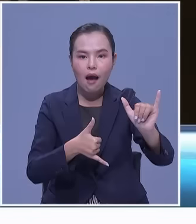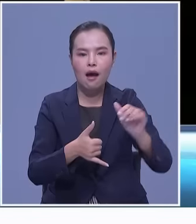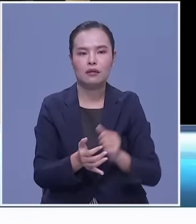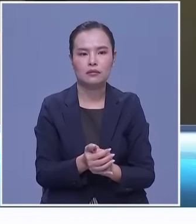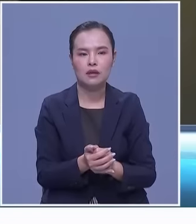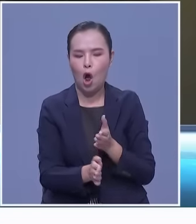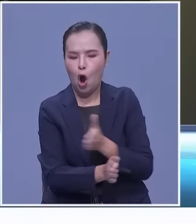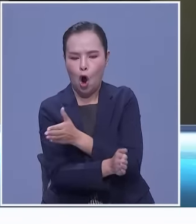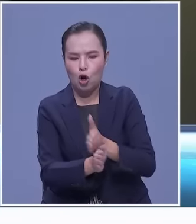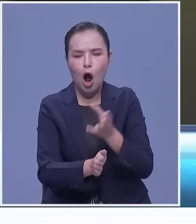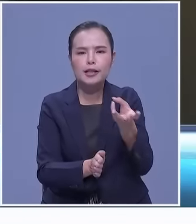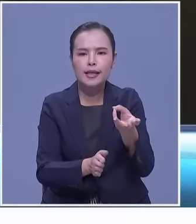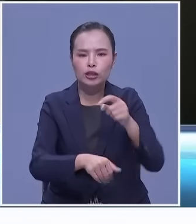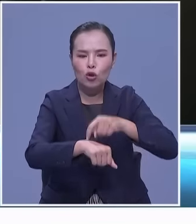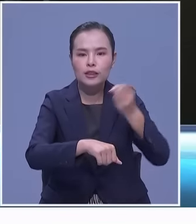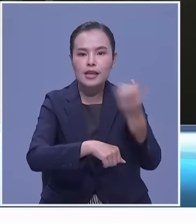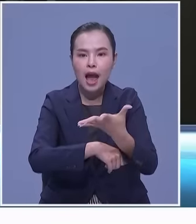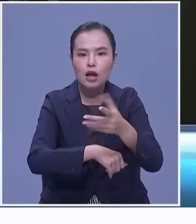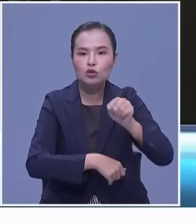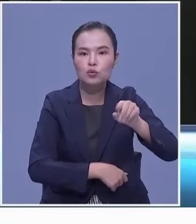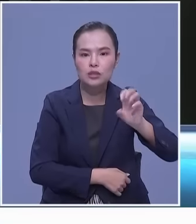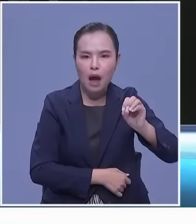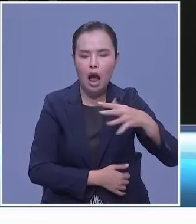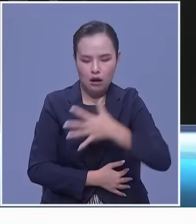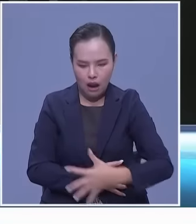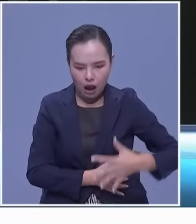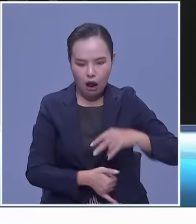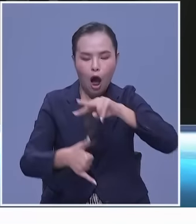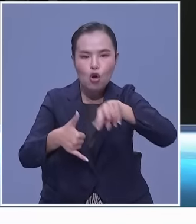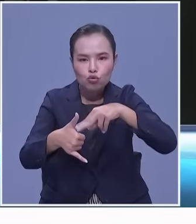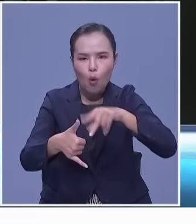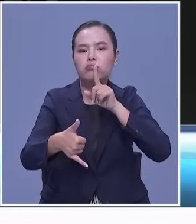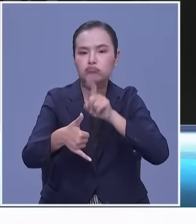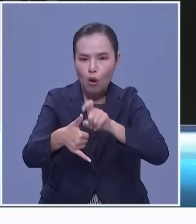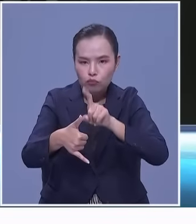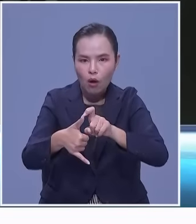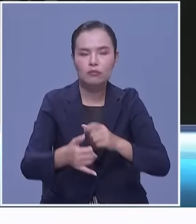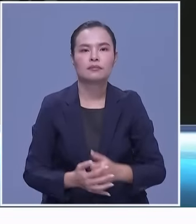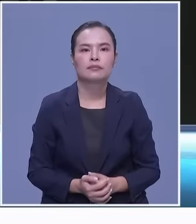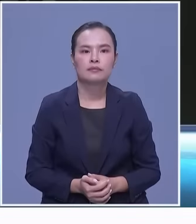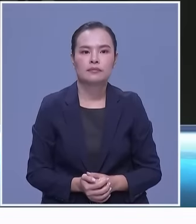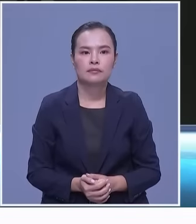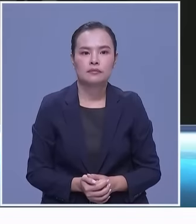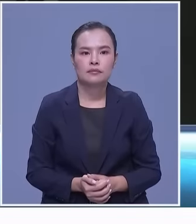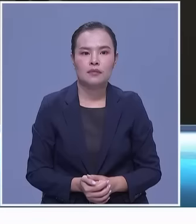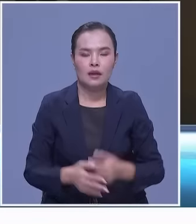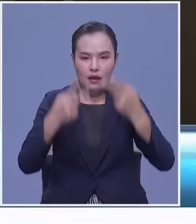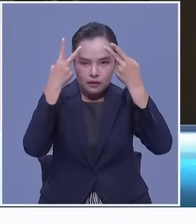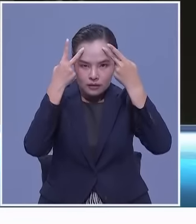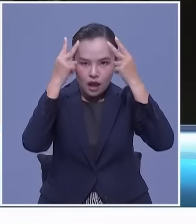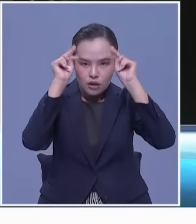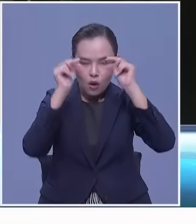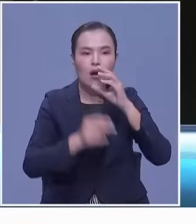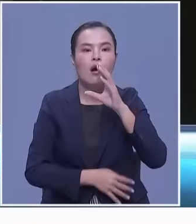ทางมาถึงไม่นานแล้วก็จะมีการตรวจสอบเรื่องของาเสพติดรวมถึงสอบปักคำด้วยโดยท่านนายกแพทองธานะครับยัง